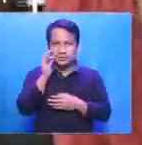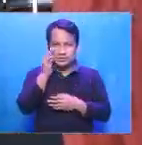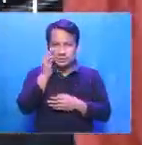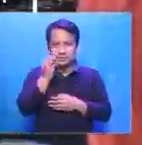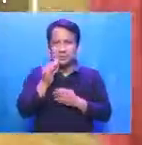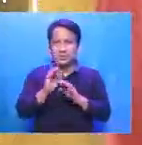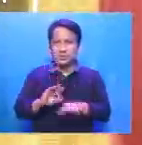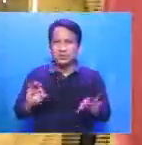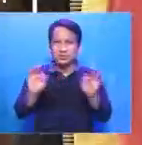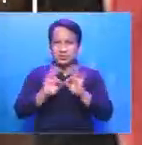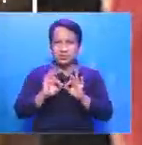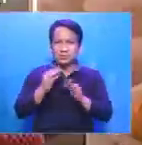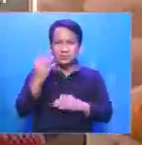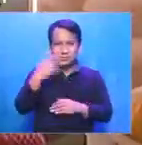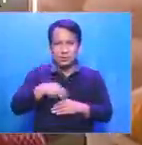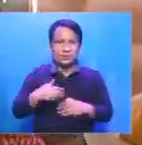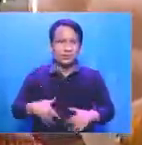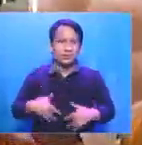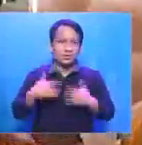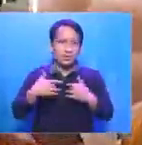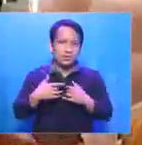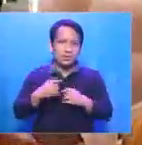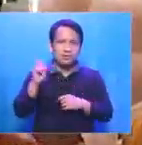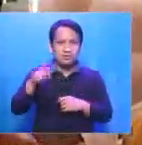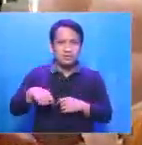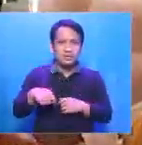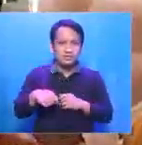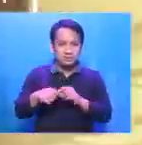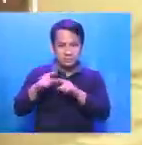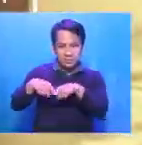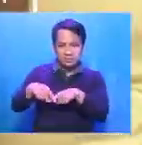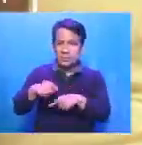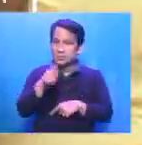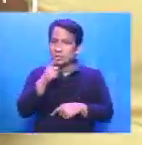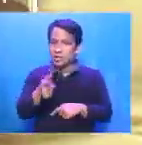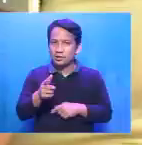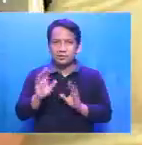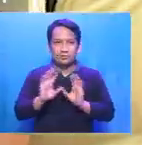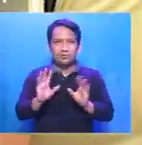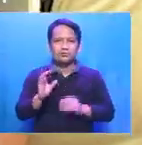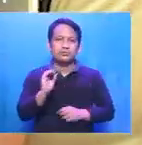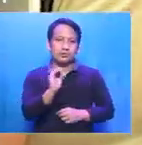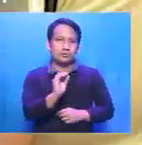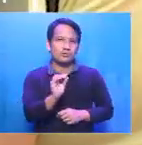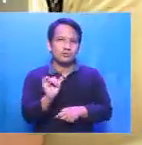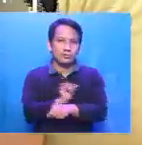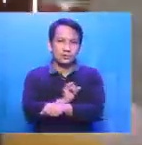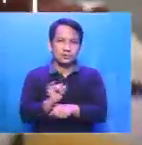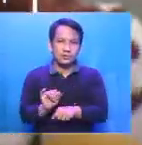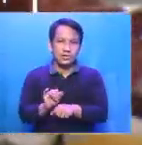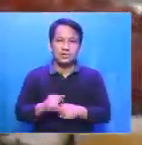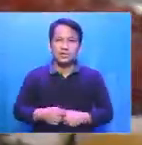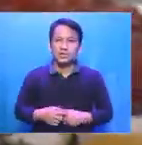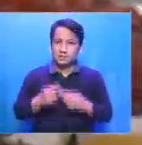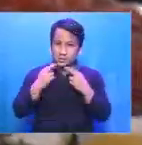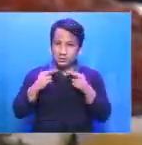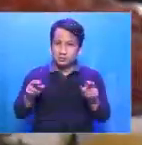Ang ikagaganda ng buhay, hindi dapat iasa sa swerte, kundi sa sariling pagsisikap.